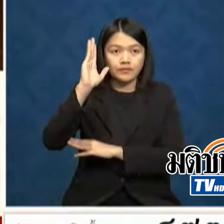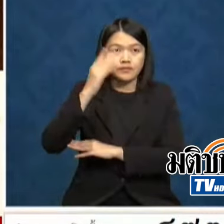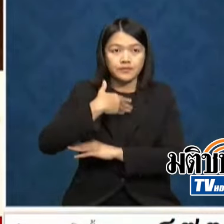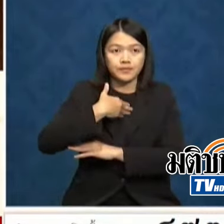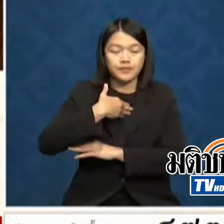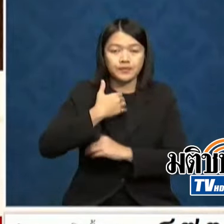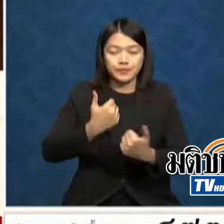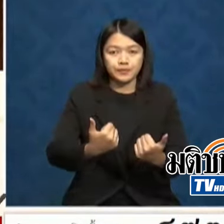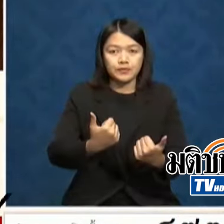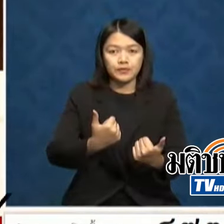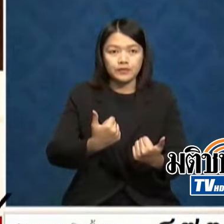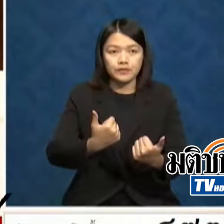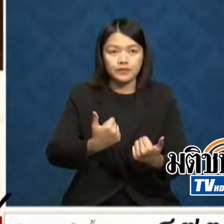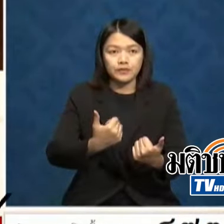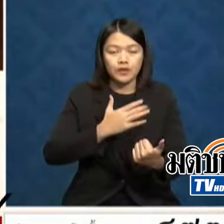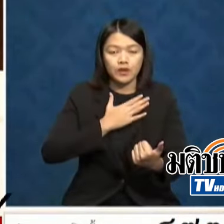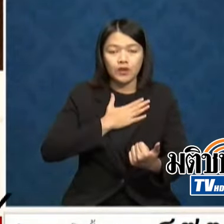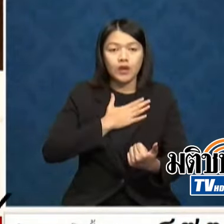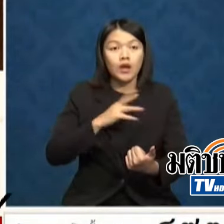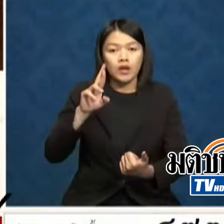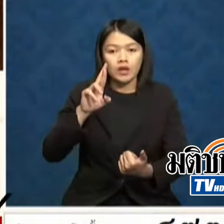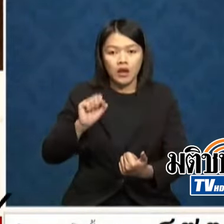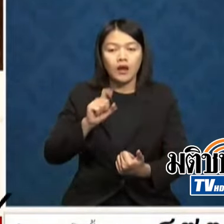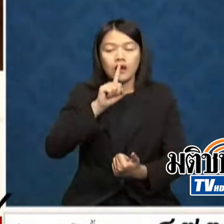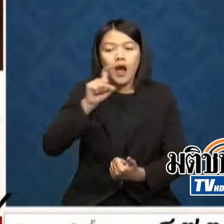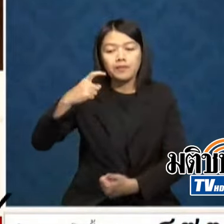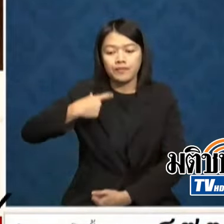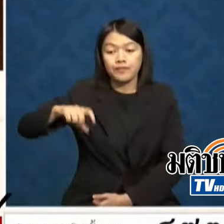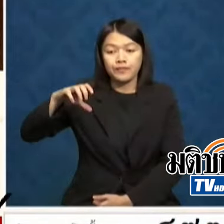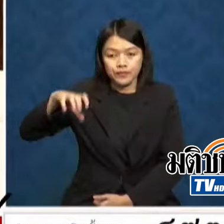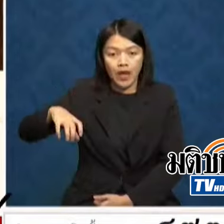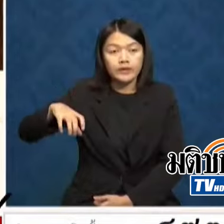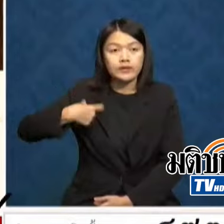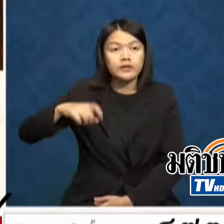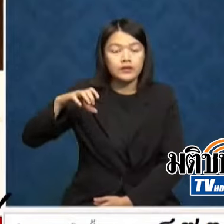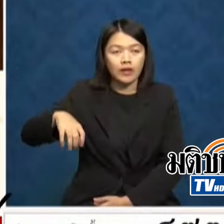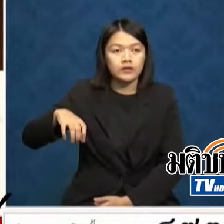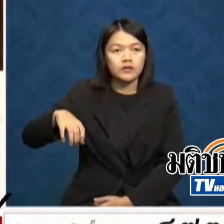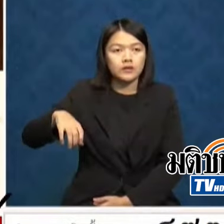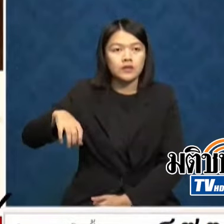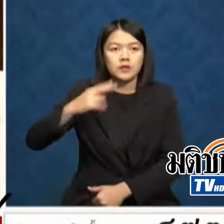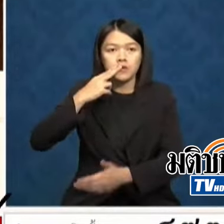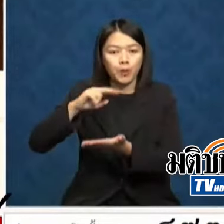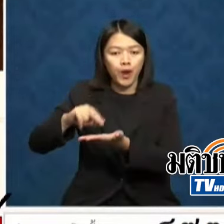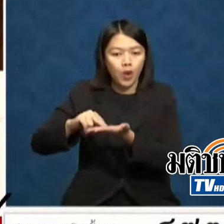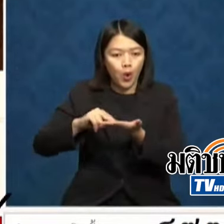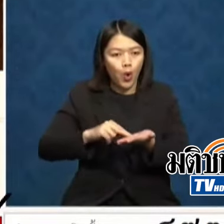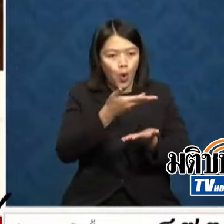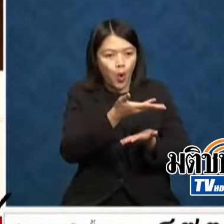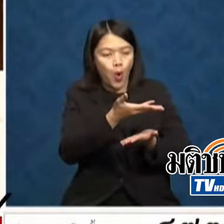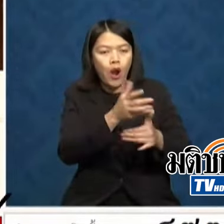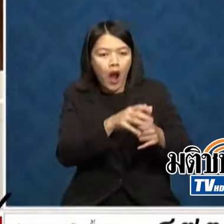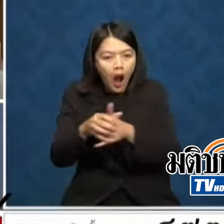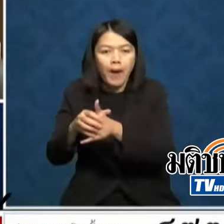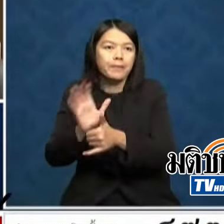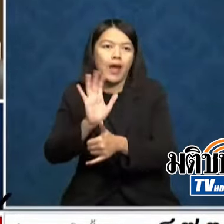ตอนนี้ผมในส่วนสภาสอบถามแล้วว่าศาลยังไม่ได้มีหนังสือขอไปดำเนินคดี